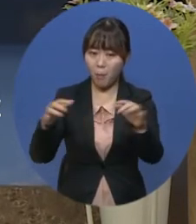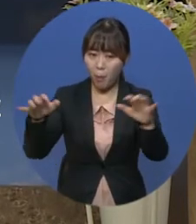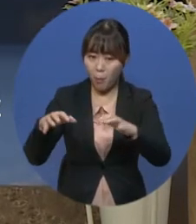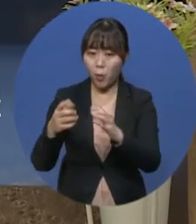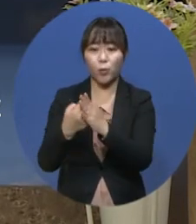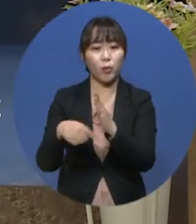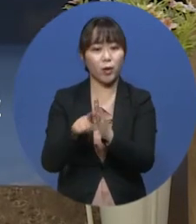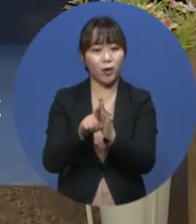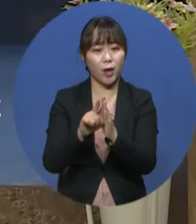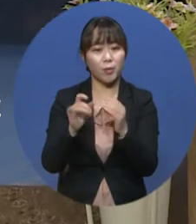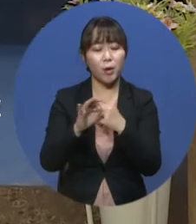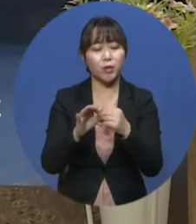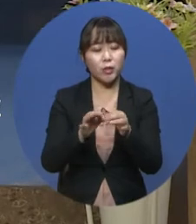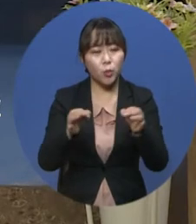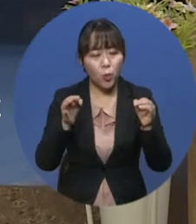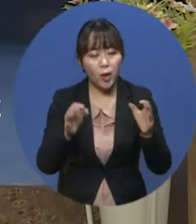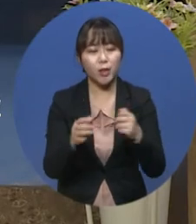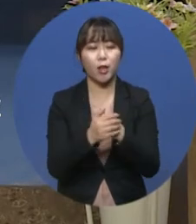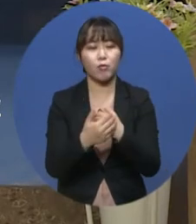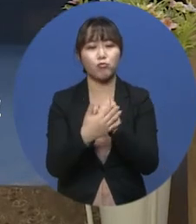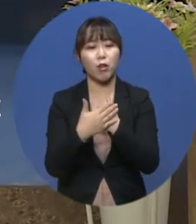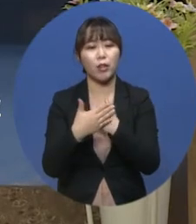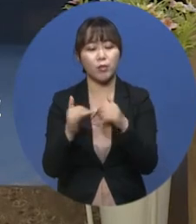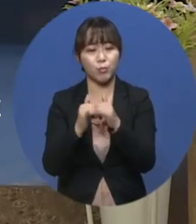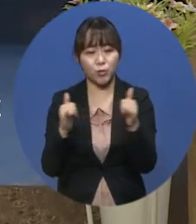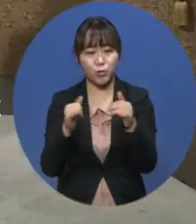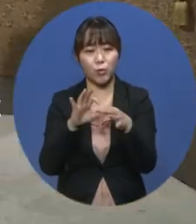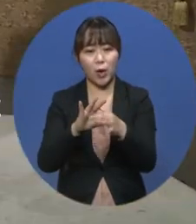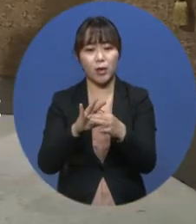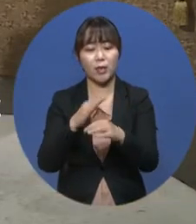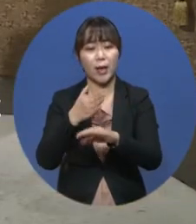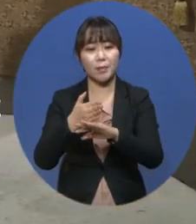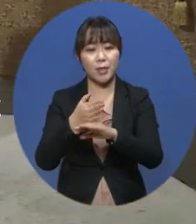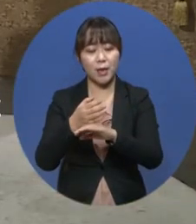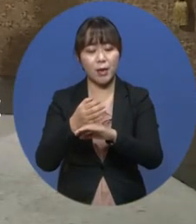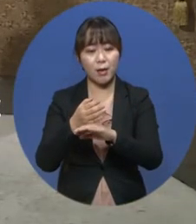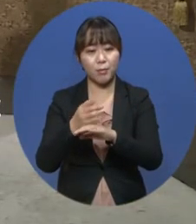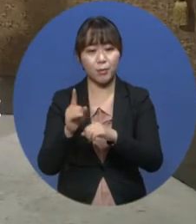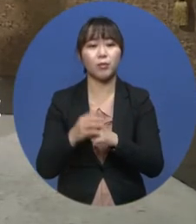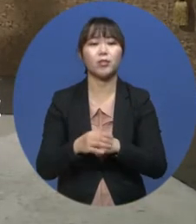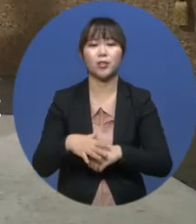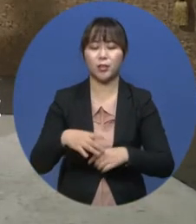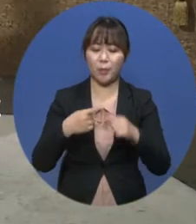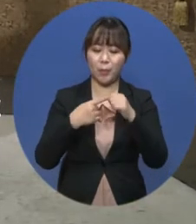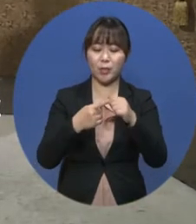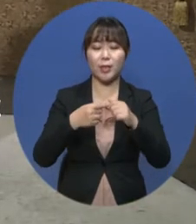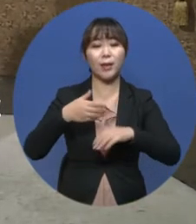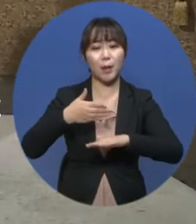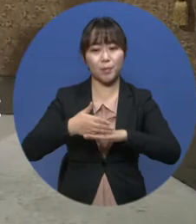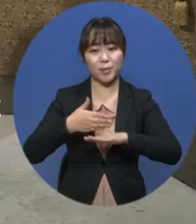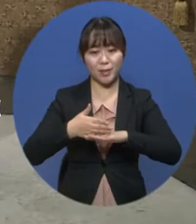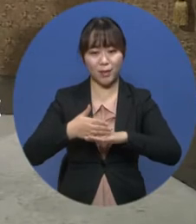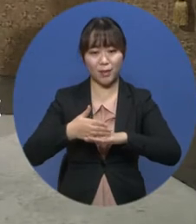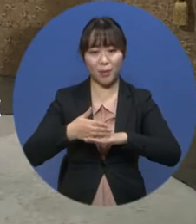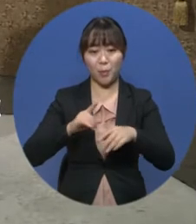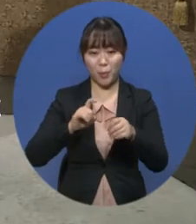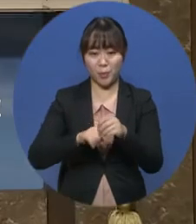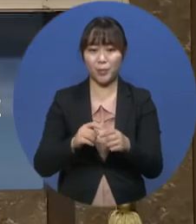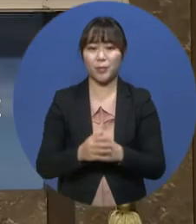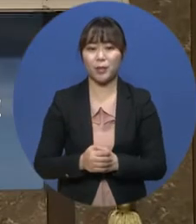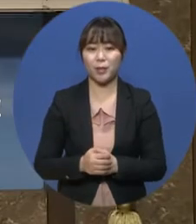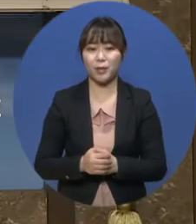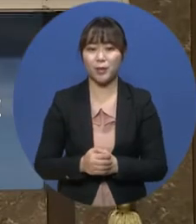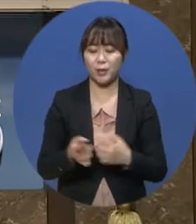어 그동안 후원해 주신 분들에 대한 감사의 인사를 전하는 첫번째는 이제 감사하죠 함 사안은 그래서 거기에